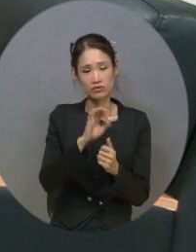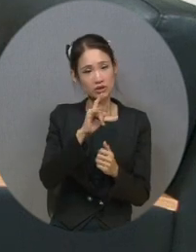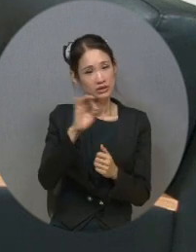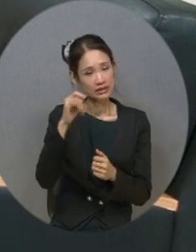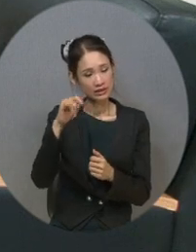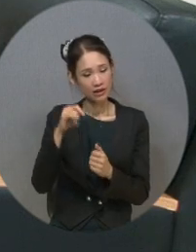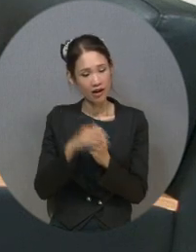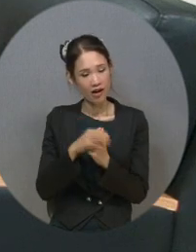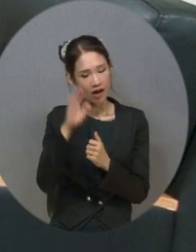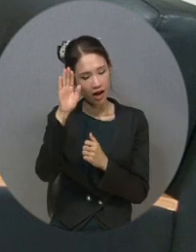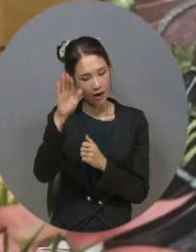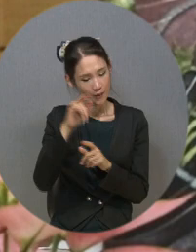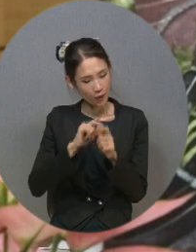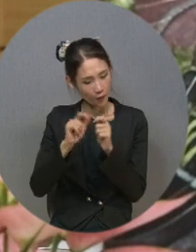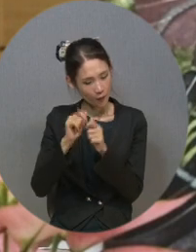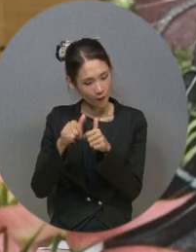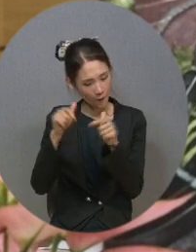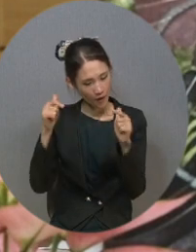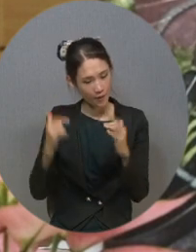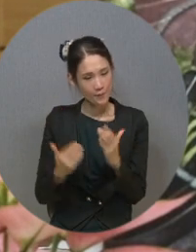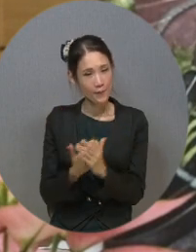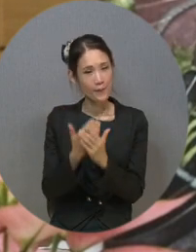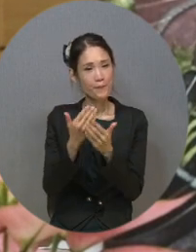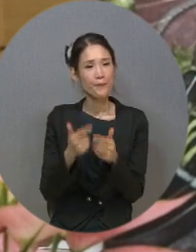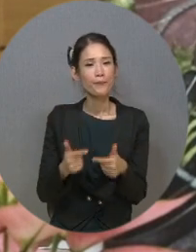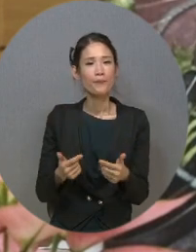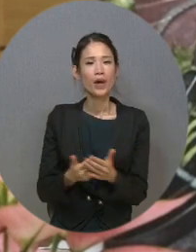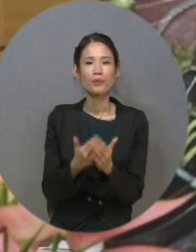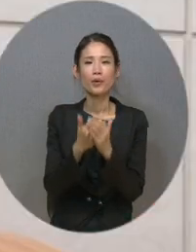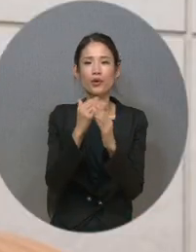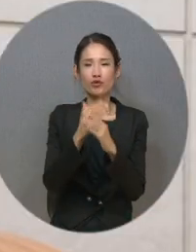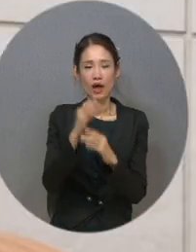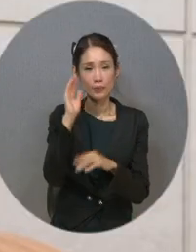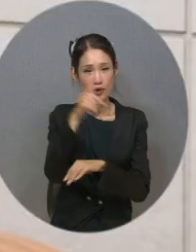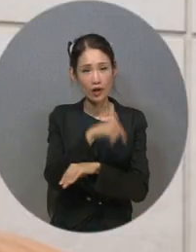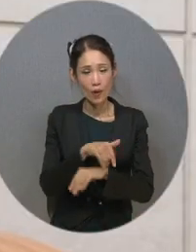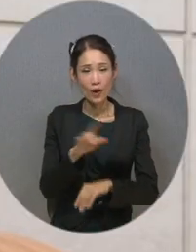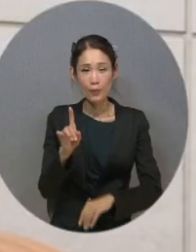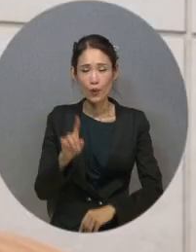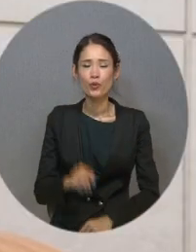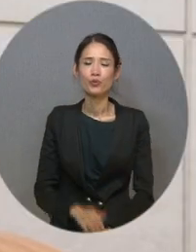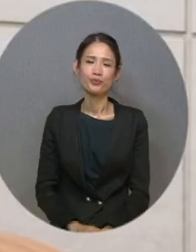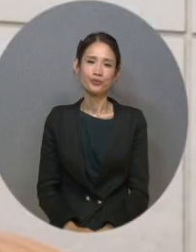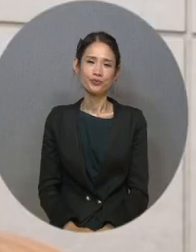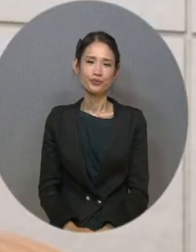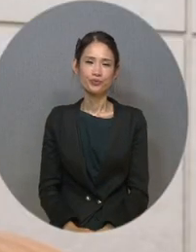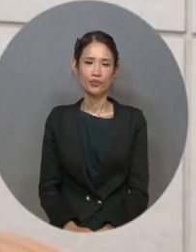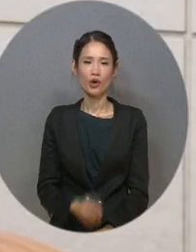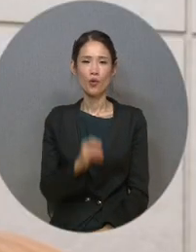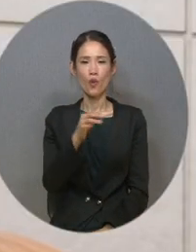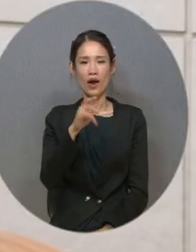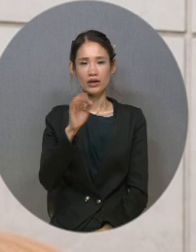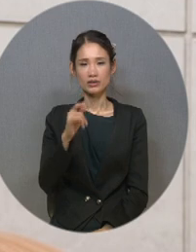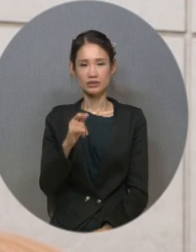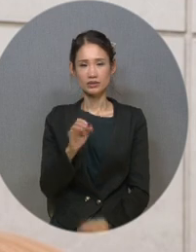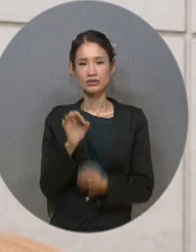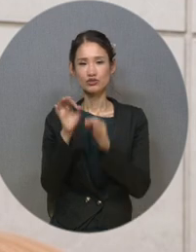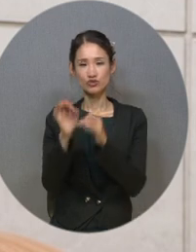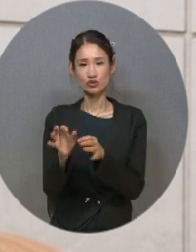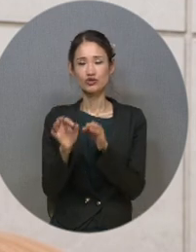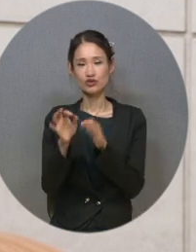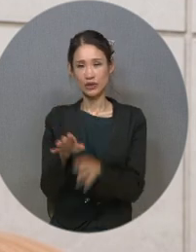전지로까지 뻗어나가고 있는데 앞으로의 계획이 궁금합니다. 예. 네. 지금 이제 광양이 사실은 투자하기